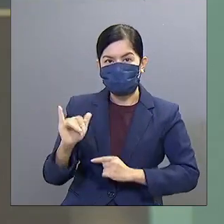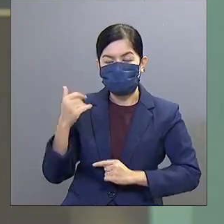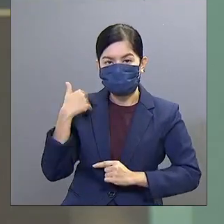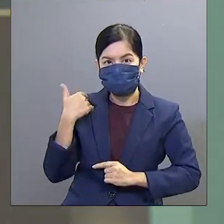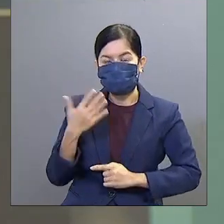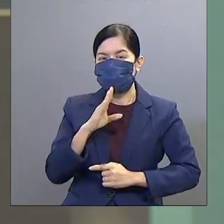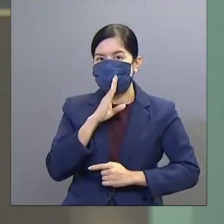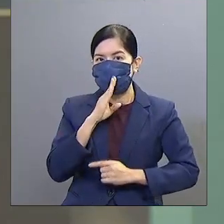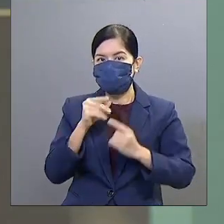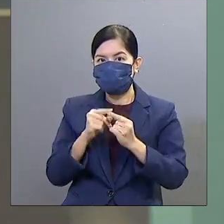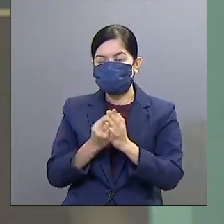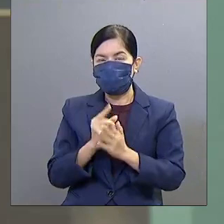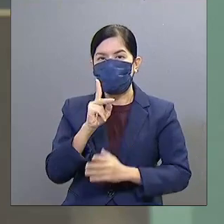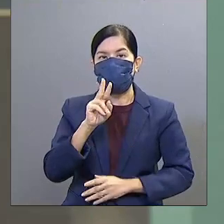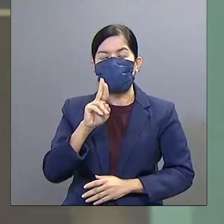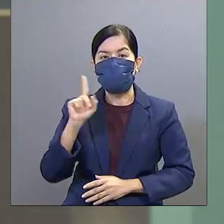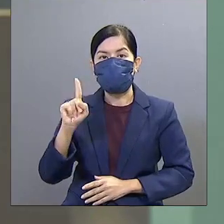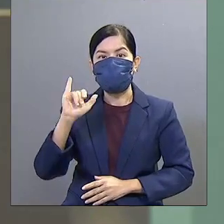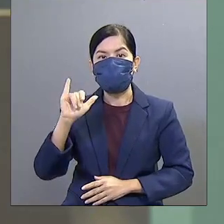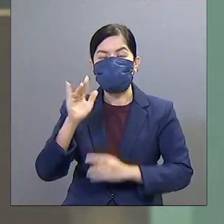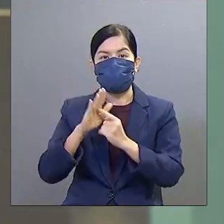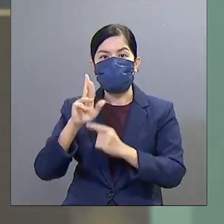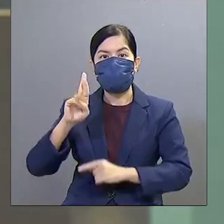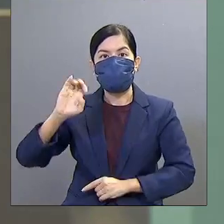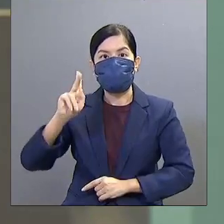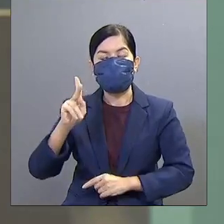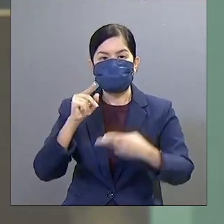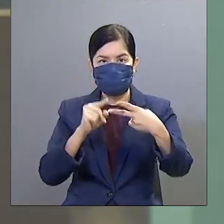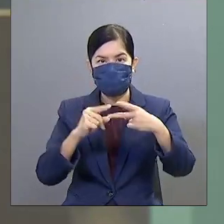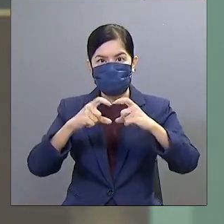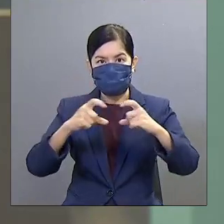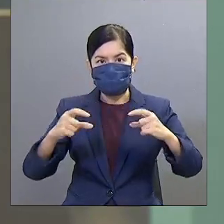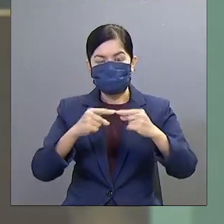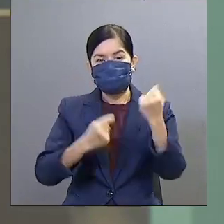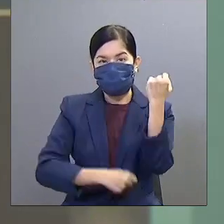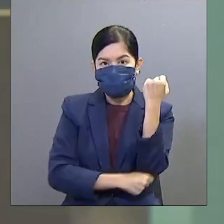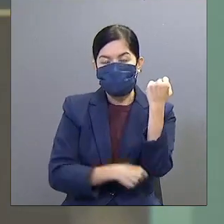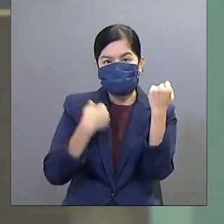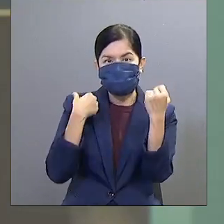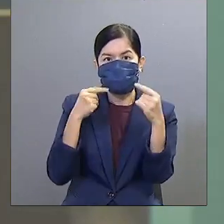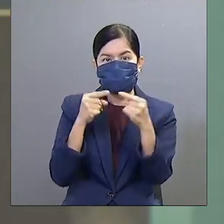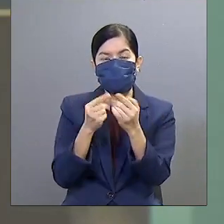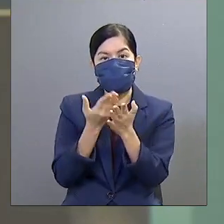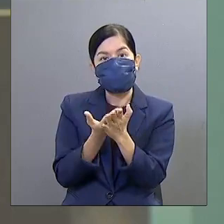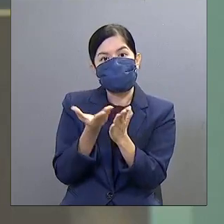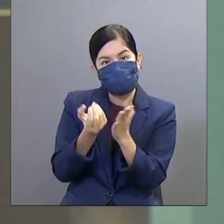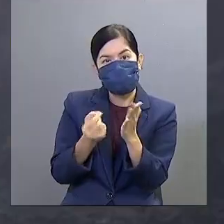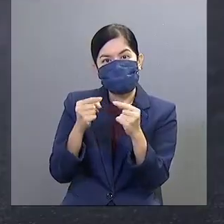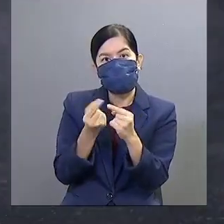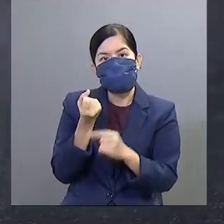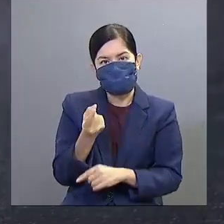เลือดสูงและบัตรสวัสดิการแห่งรัฐผู้สูงอายุเตรียมรับเงินพิเศษสามารถกดเป็นเงินสดได้อีกด้วยตรวจสอบ2เรื่องนี้กันค่ะ